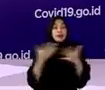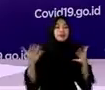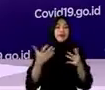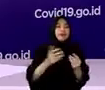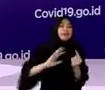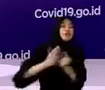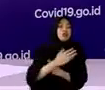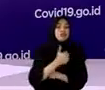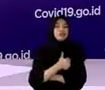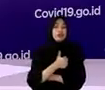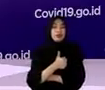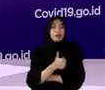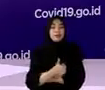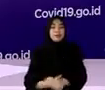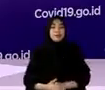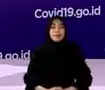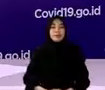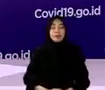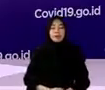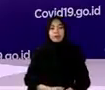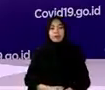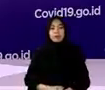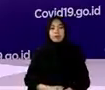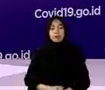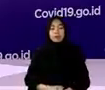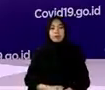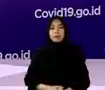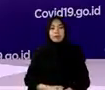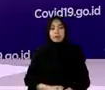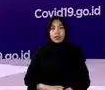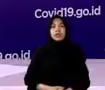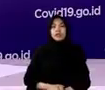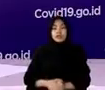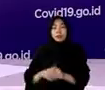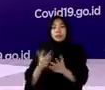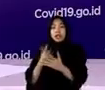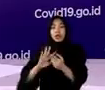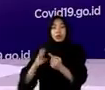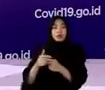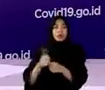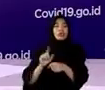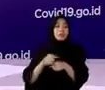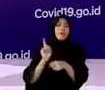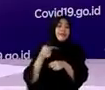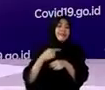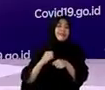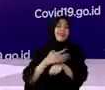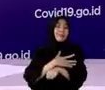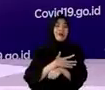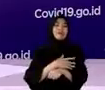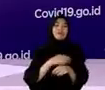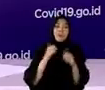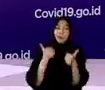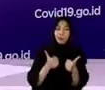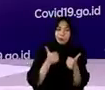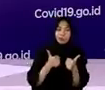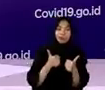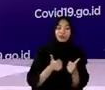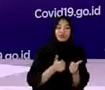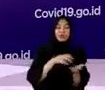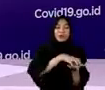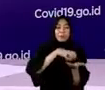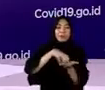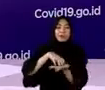diselamatkan. Hal ini dapat tercermin dari perkembangan positif yang telah saya sampaikan baik di provinsi yang melakukan PPKM